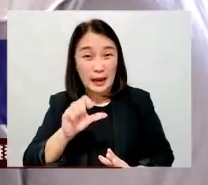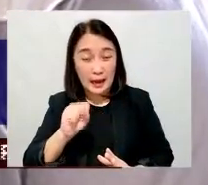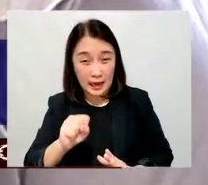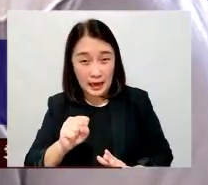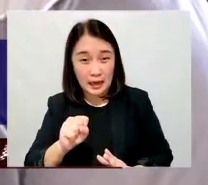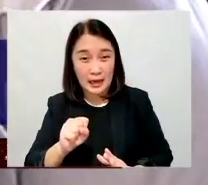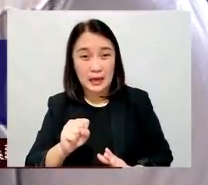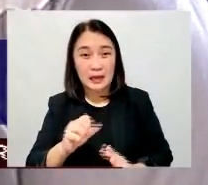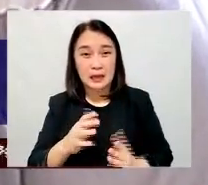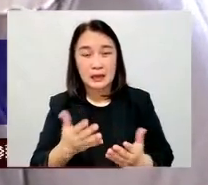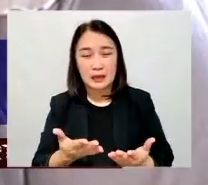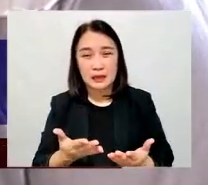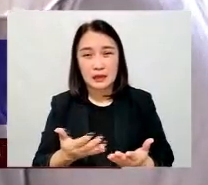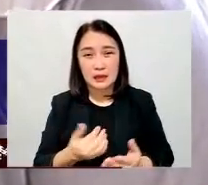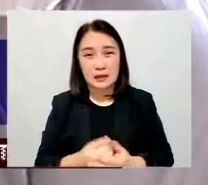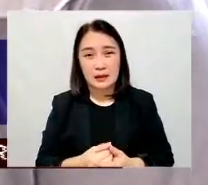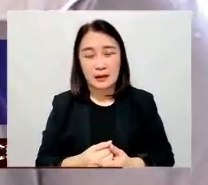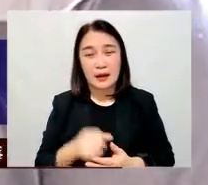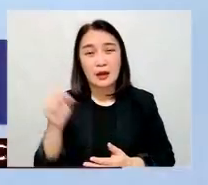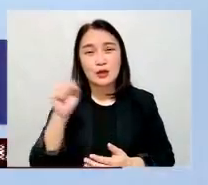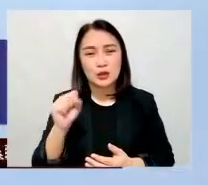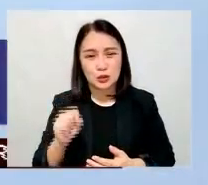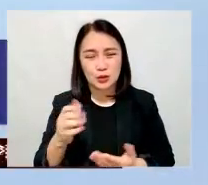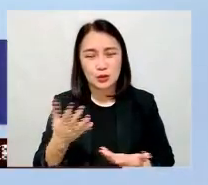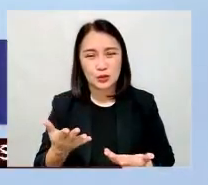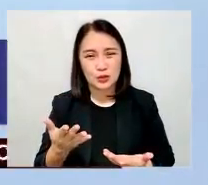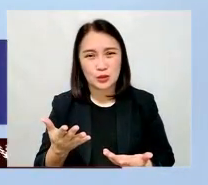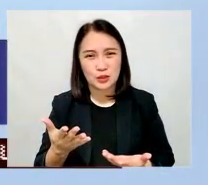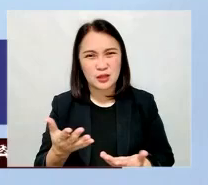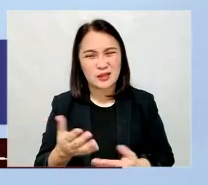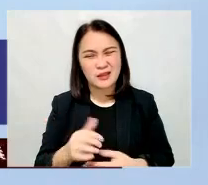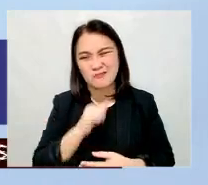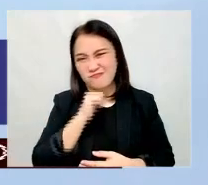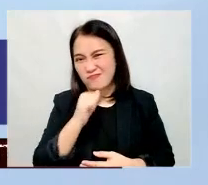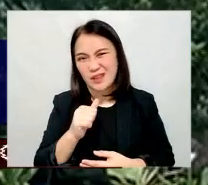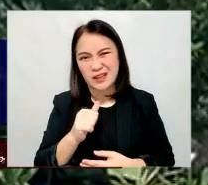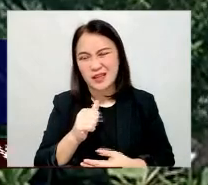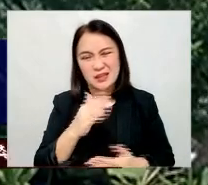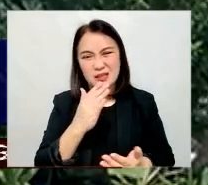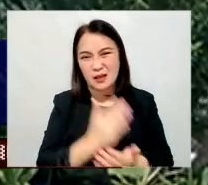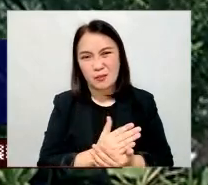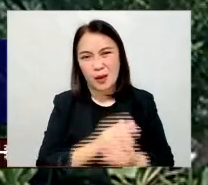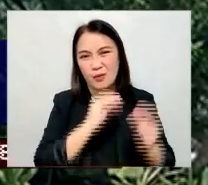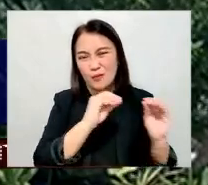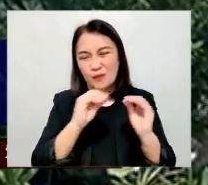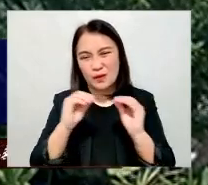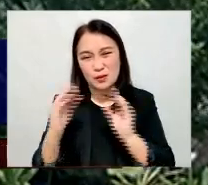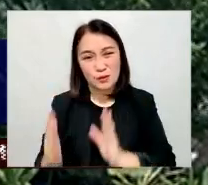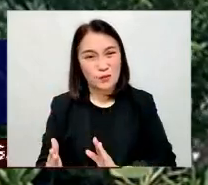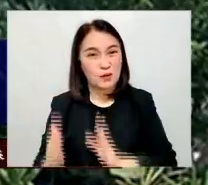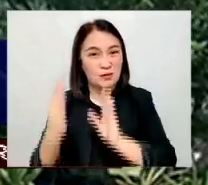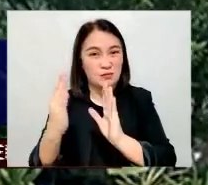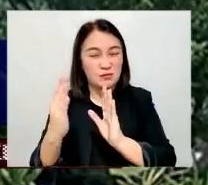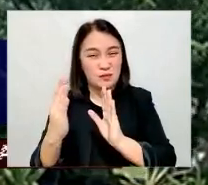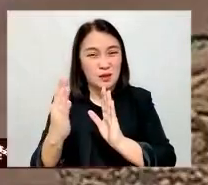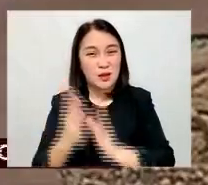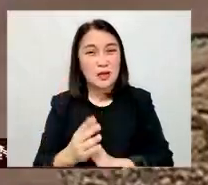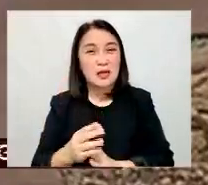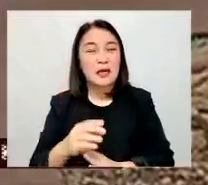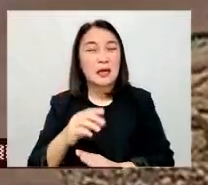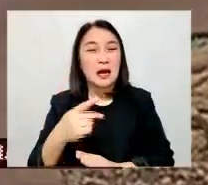DepEd Division of Surigao, Socorro East District na hindi muna makapagturo ng face-to-face classes sa sitio